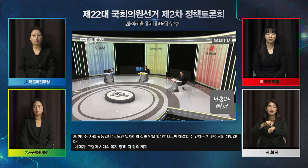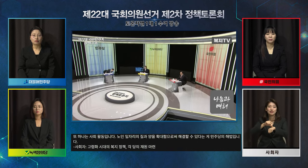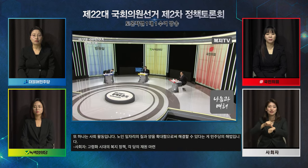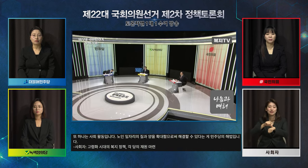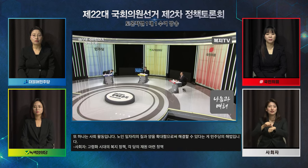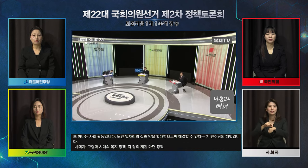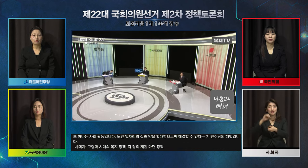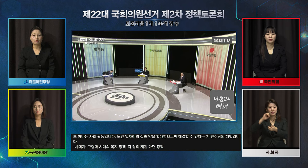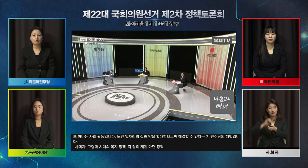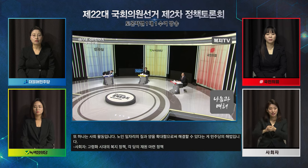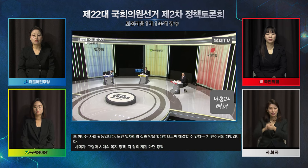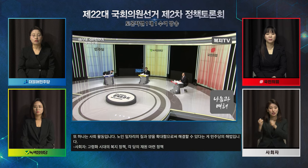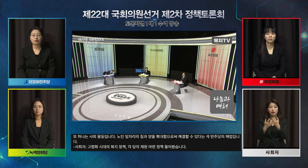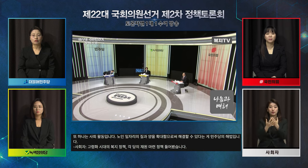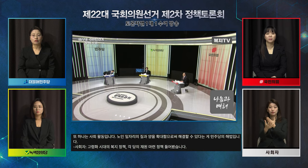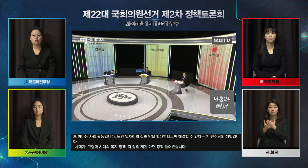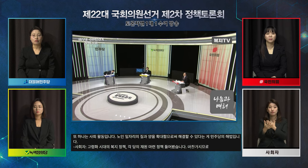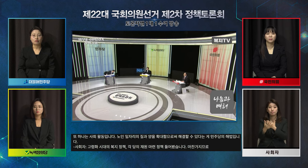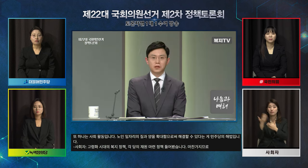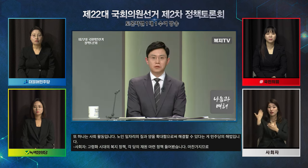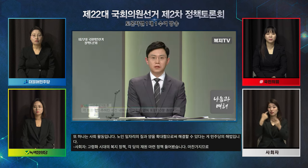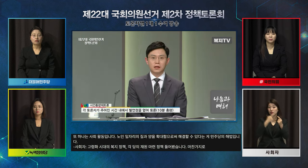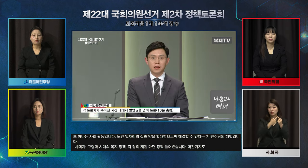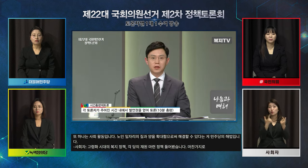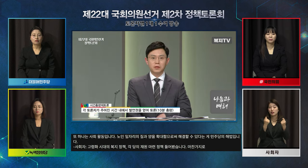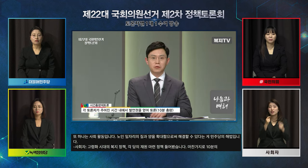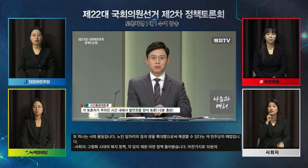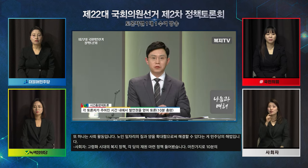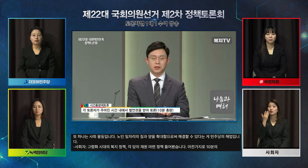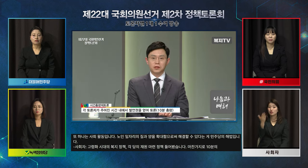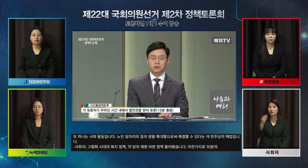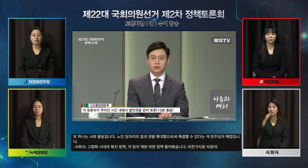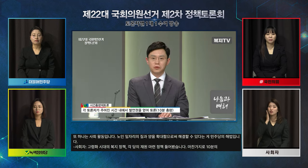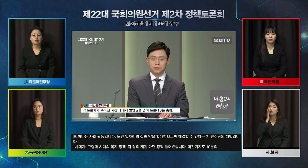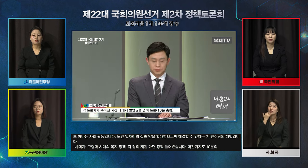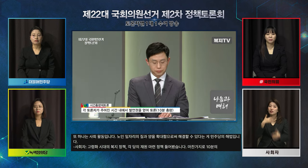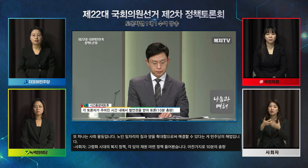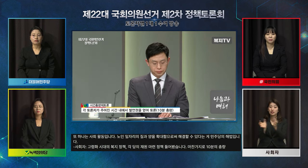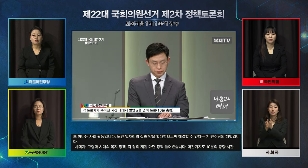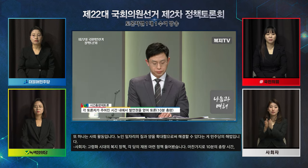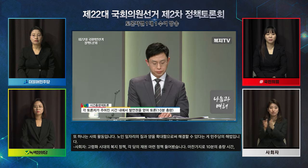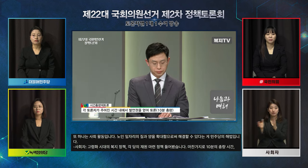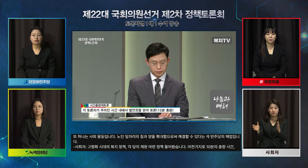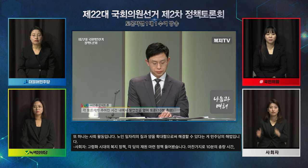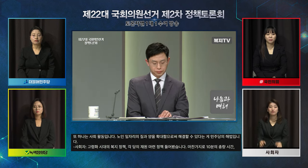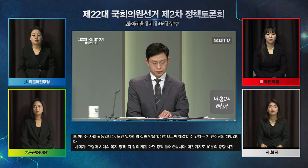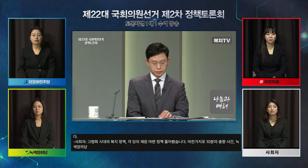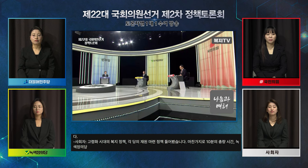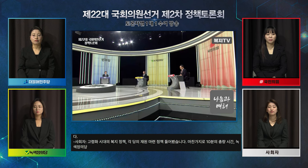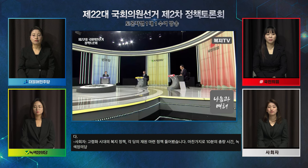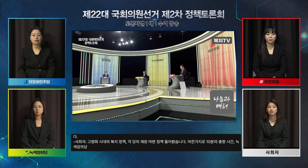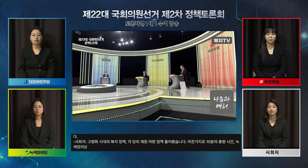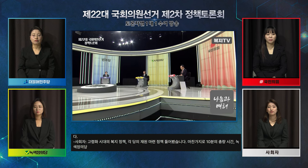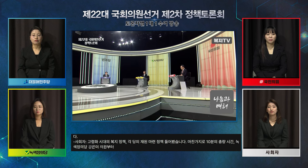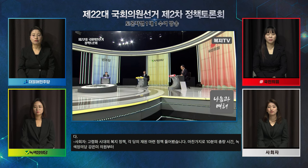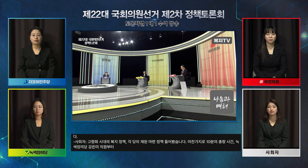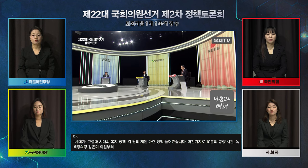마찬가지로 10분의 총량 시간 드리겠습니다. 녹색정의당 강은희 의원부터 시작해 주시죠. 네.